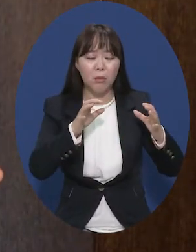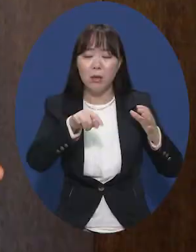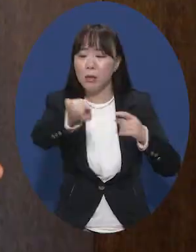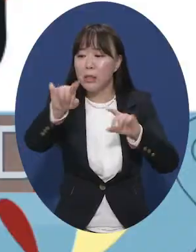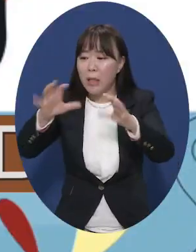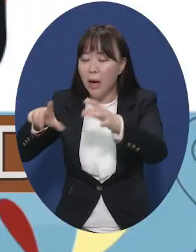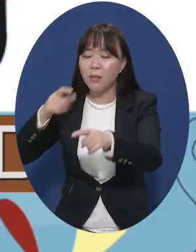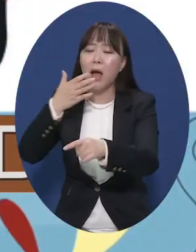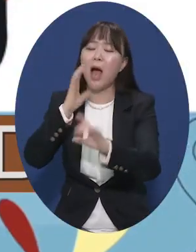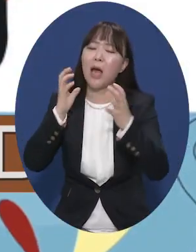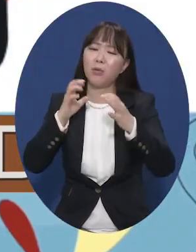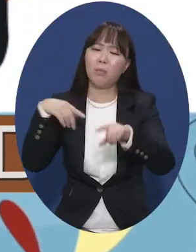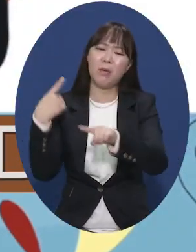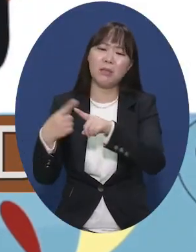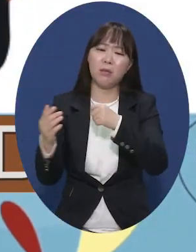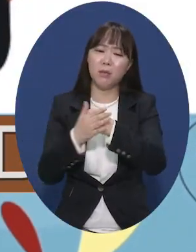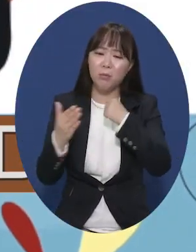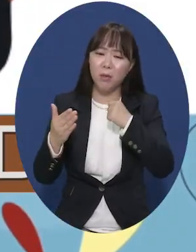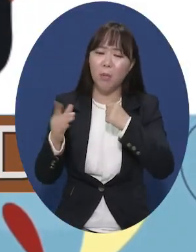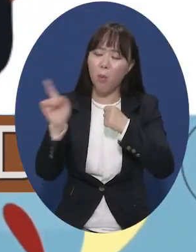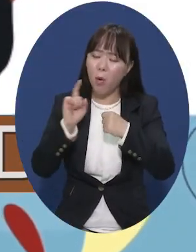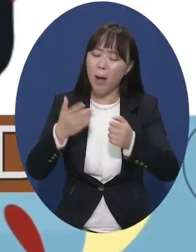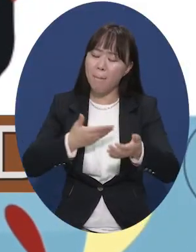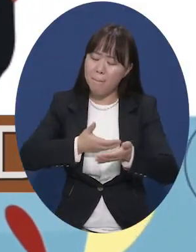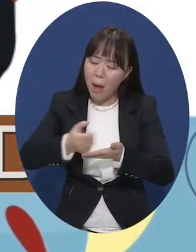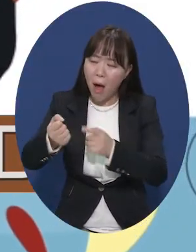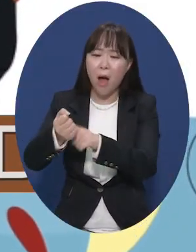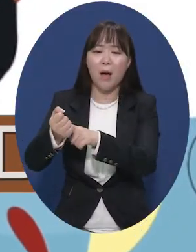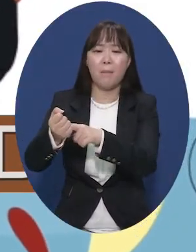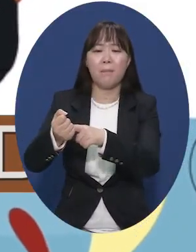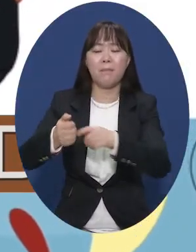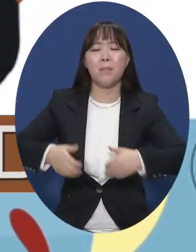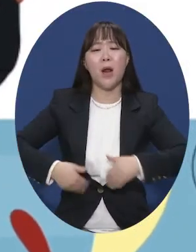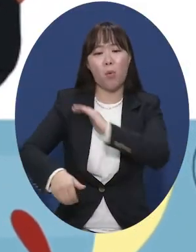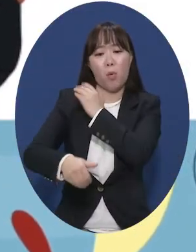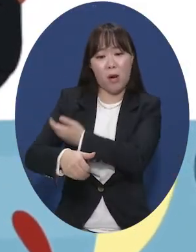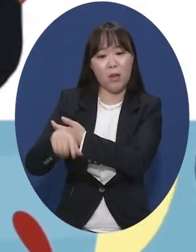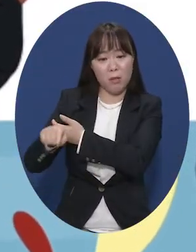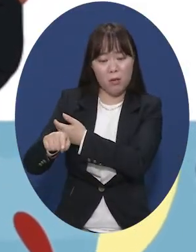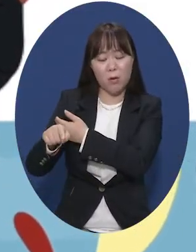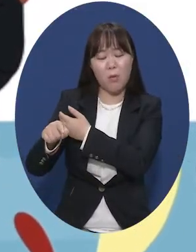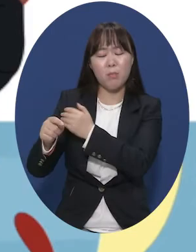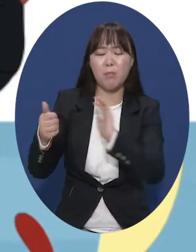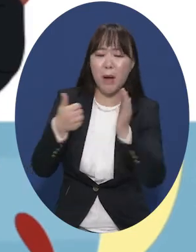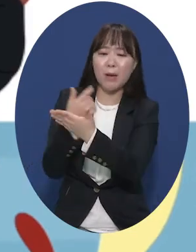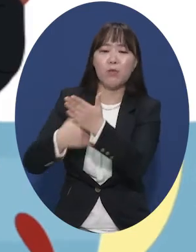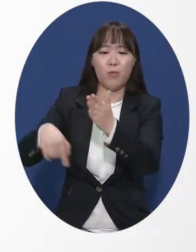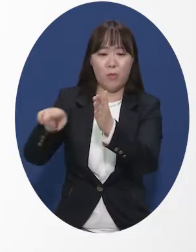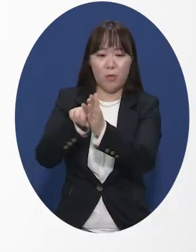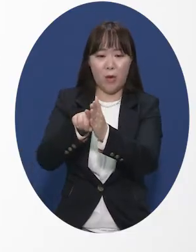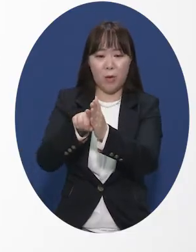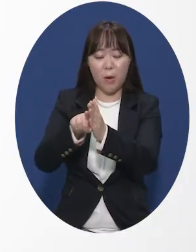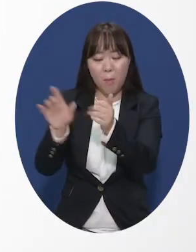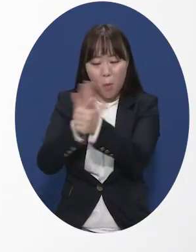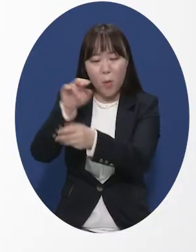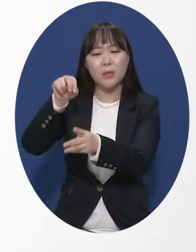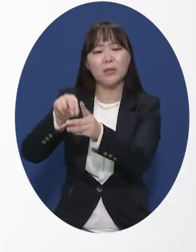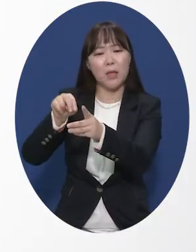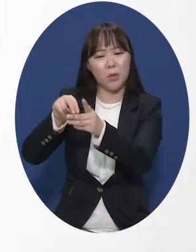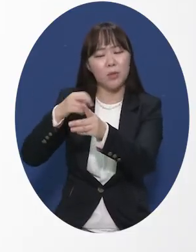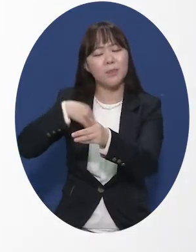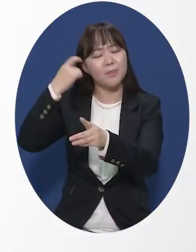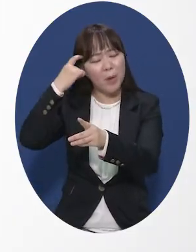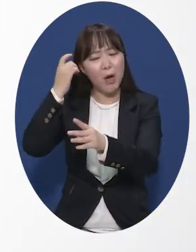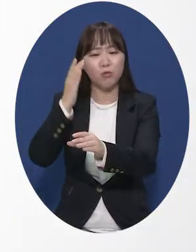아이들도 소중하고 그 아이들도 충분한 뭔가를 받아야 되는 권리가 있는 것 같아요. 그 권리를 보장하기 위한